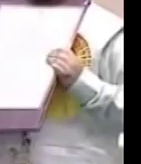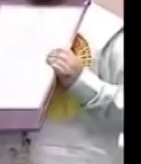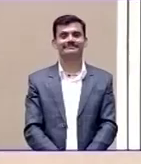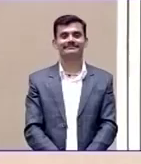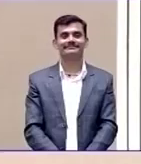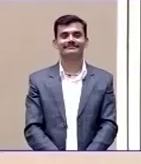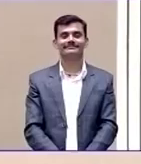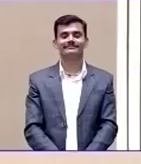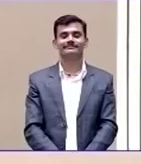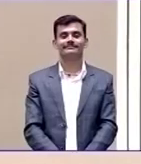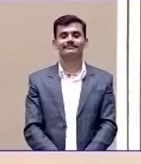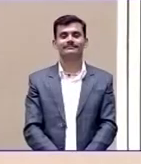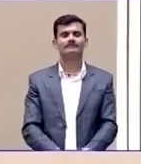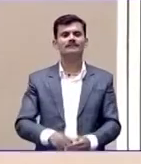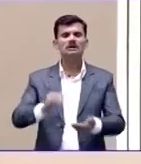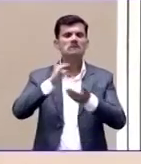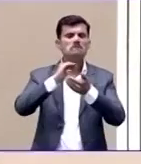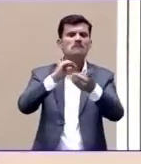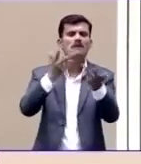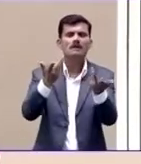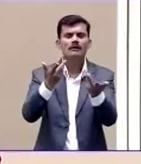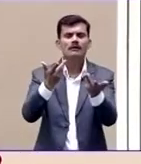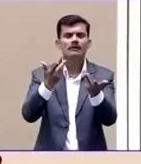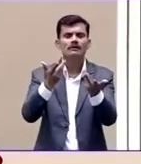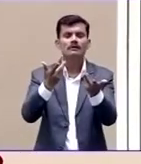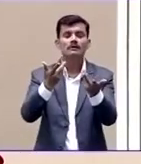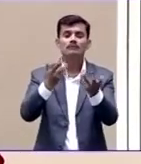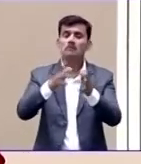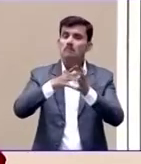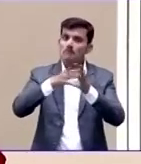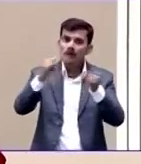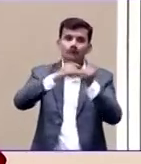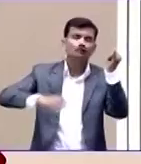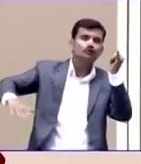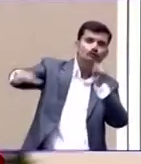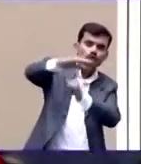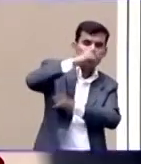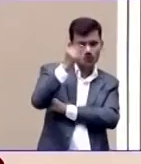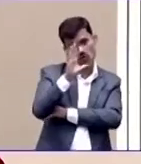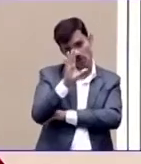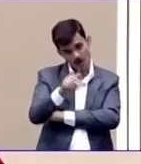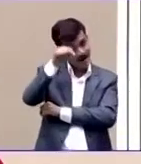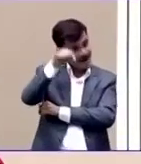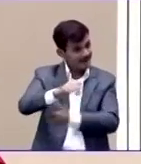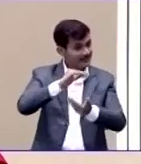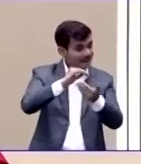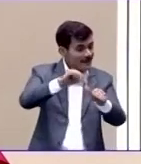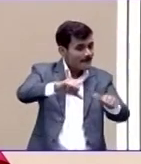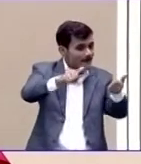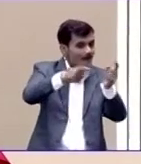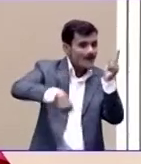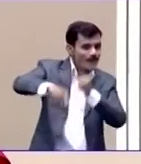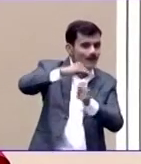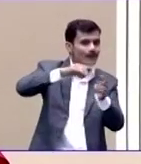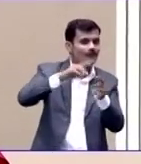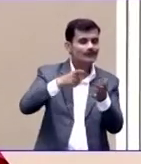श्रेष्ठ दिव्यांग इन पुरस्कारों को बहुत व्यापक सामाजिक महत्व है। आज के पुरस्कार विजेता